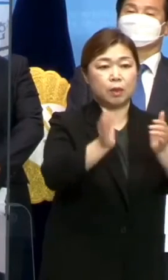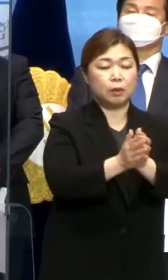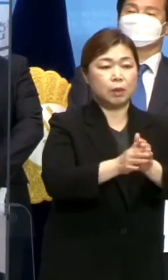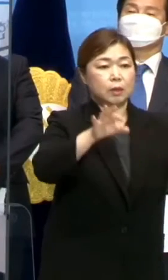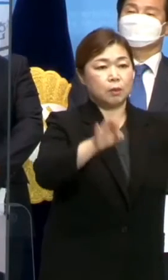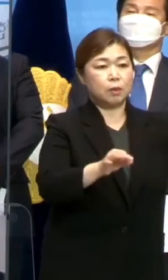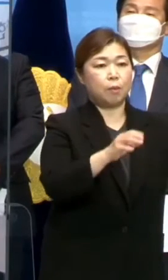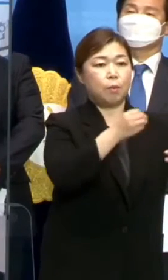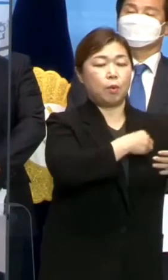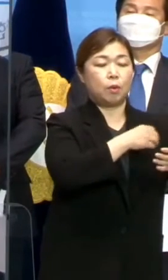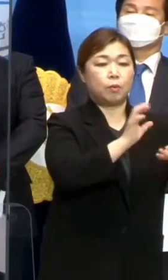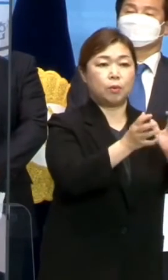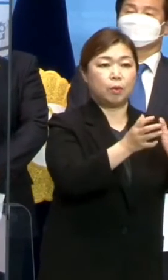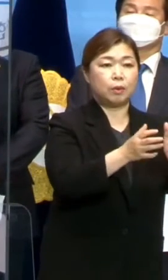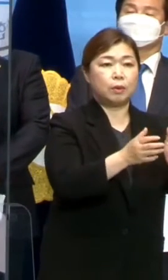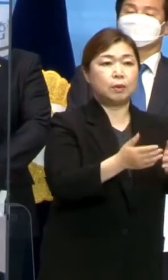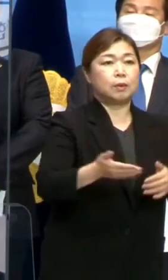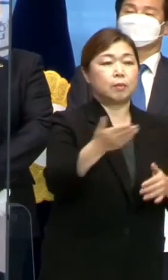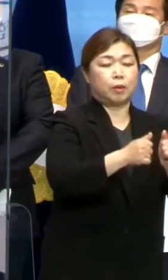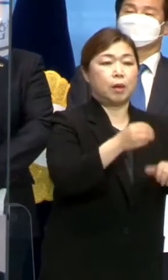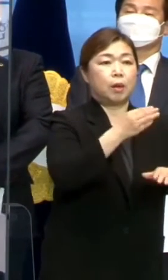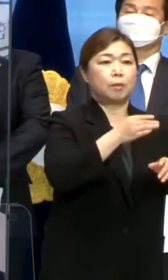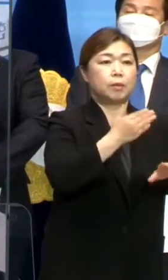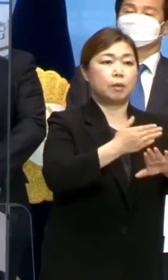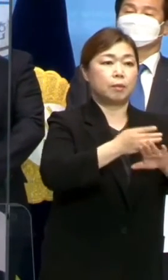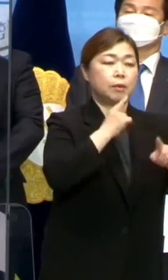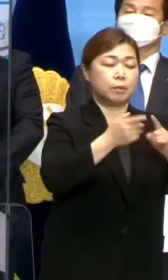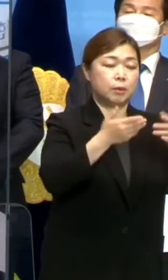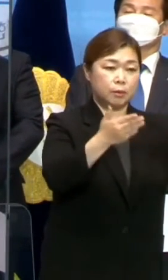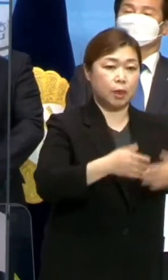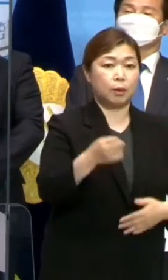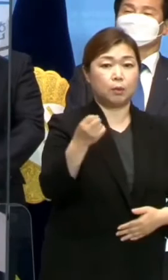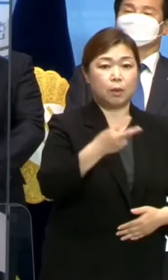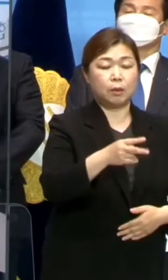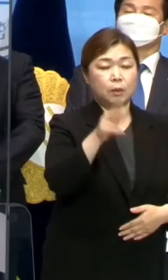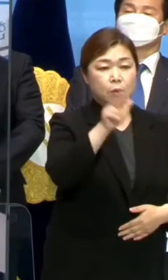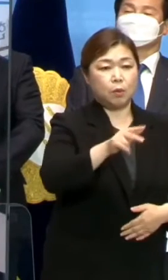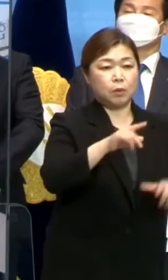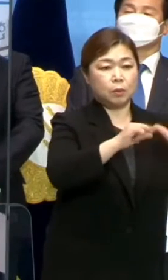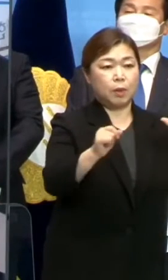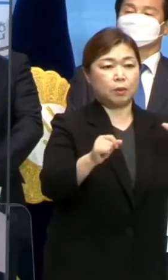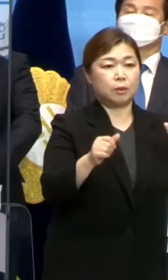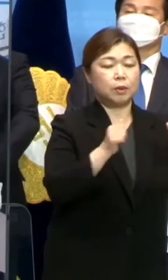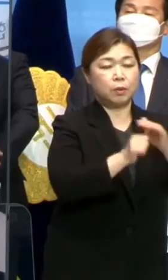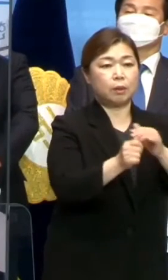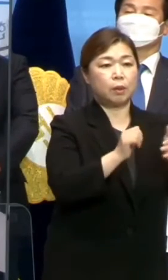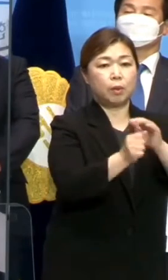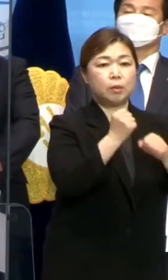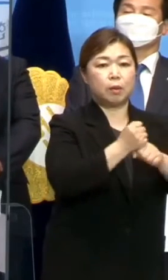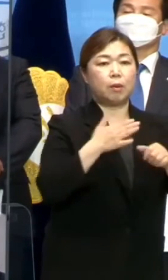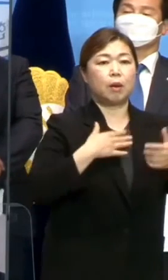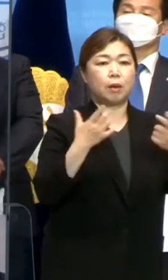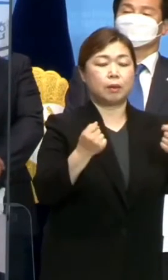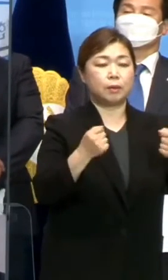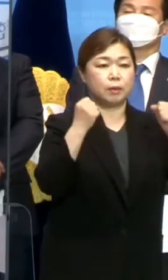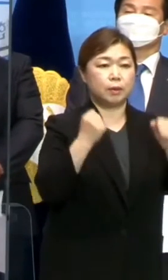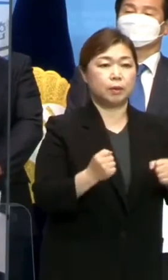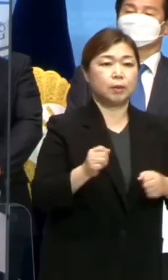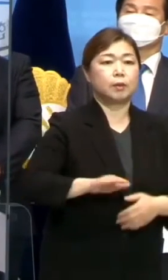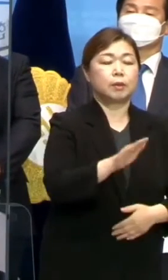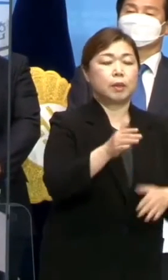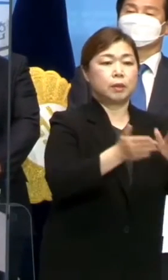포럼 소속 위원 님들께 감사의 말씀을 드립니다 또한 전국 기광의 회를 대표해서 저와 이제 레 함께 계신